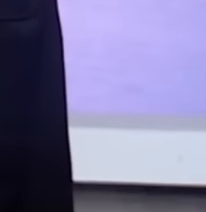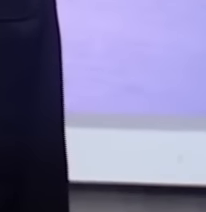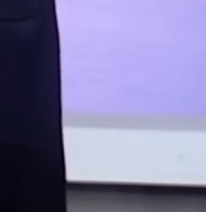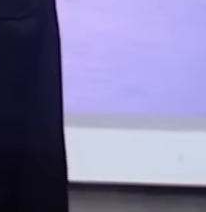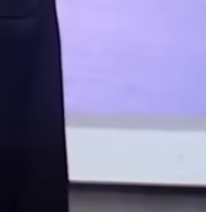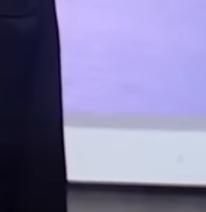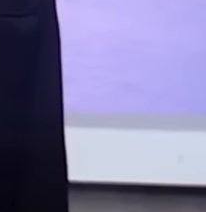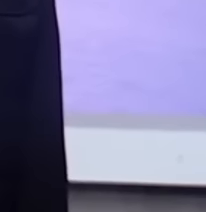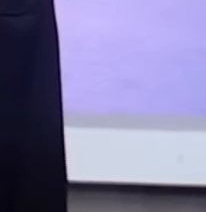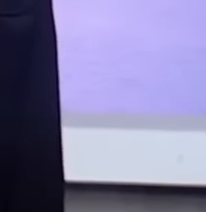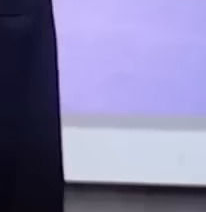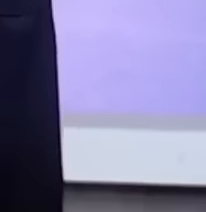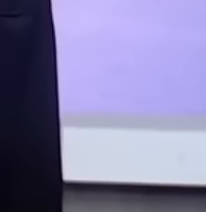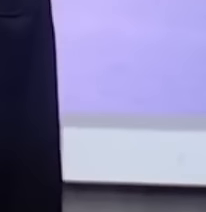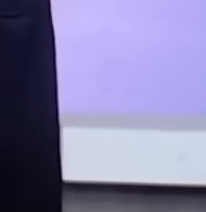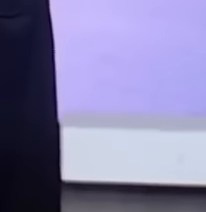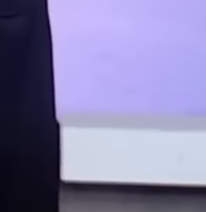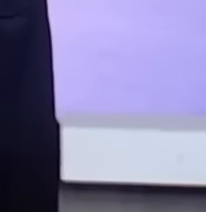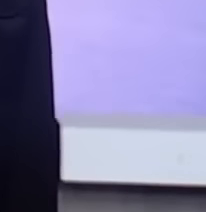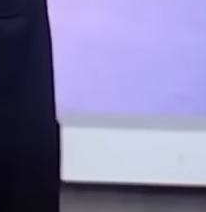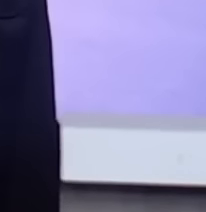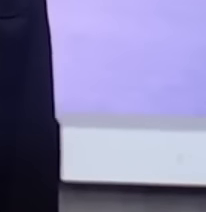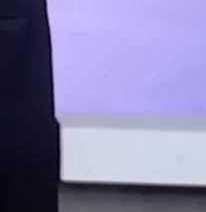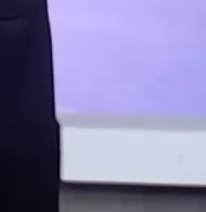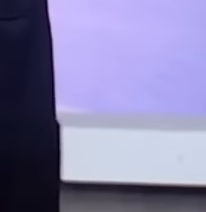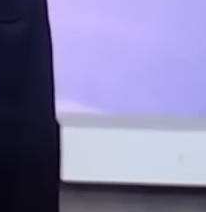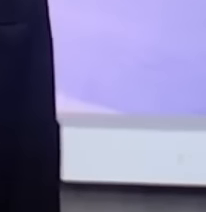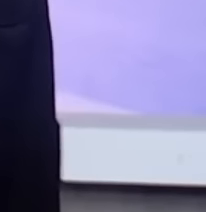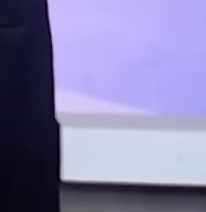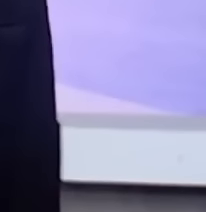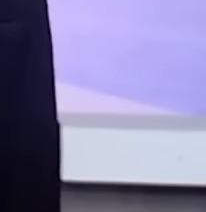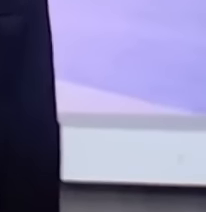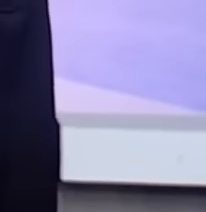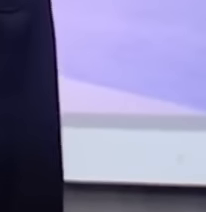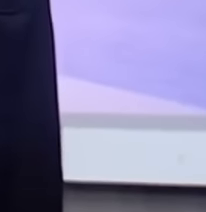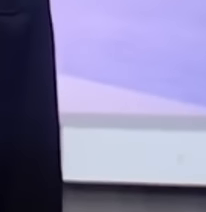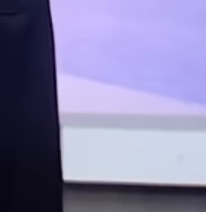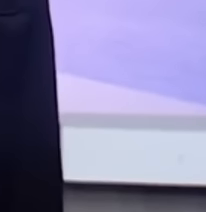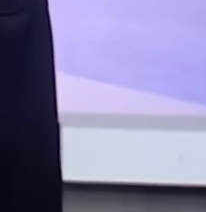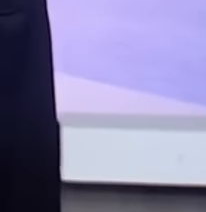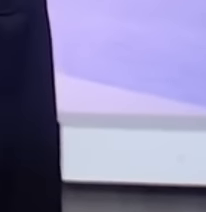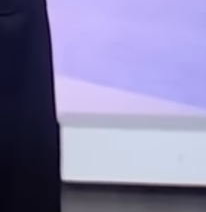saksi. Mag-subscribe sa GMA Integrated News sa YouTube at para sa mga kapuso abroad,